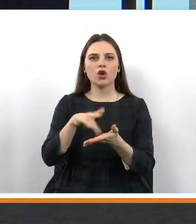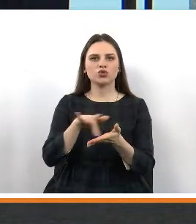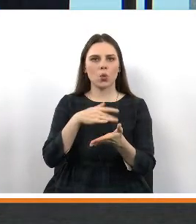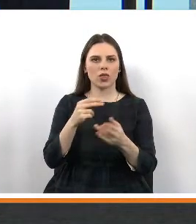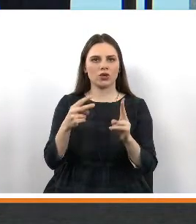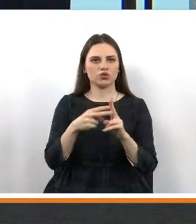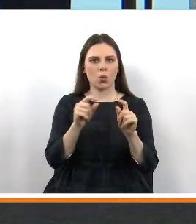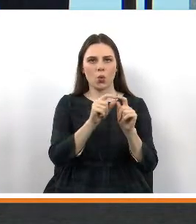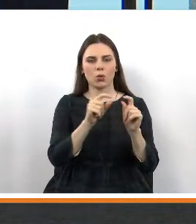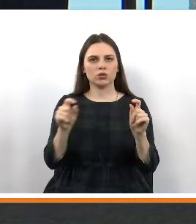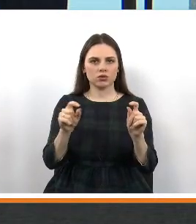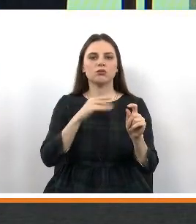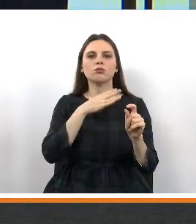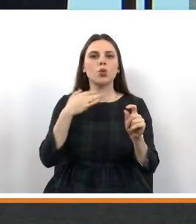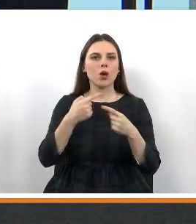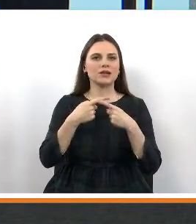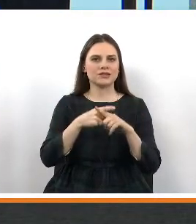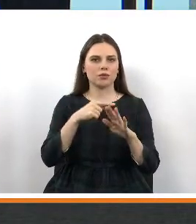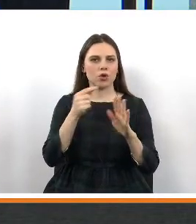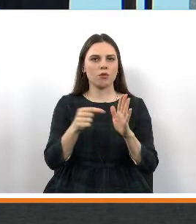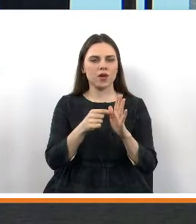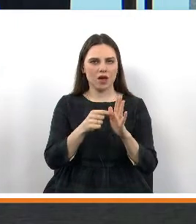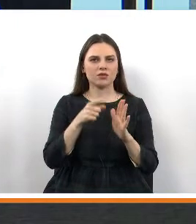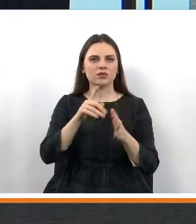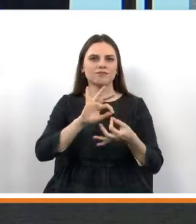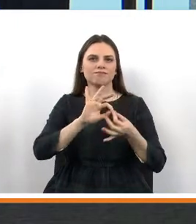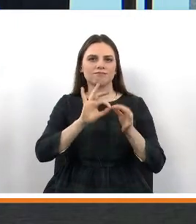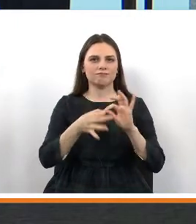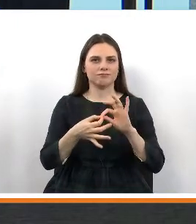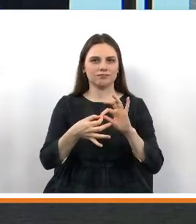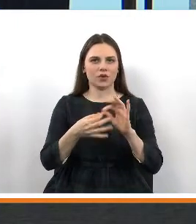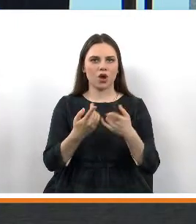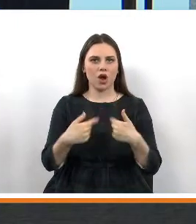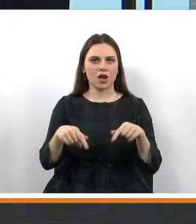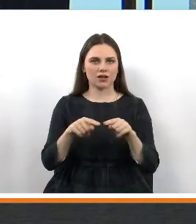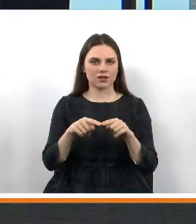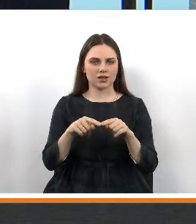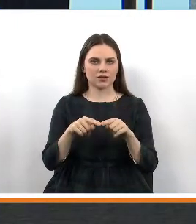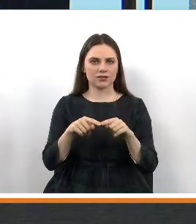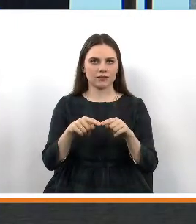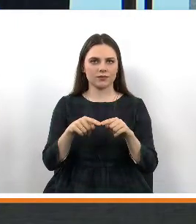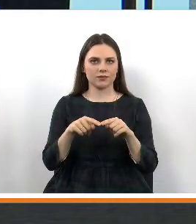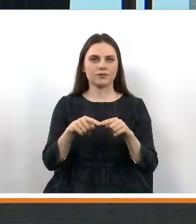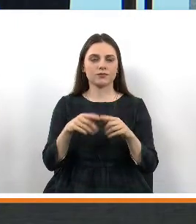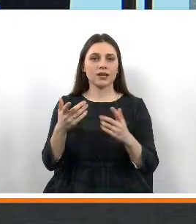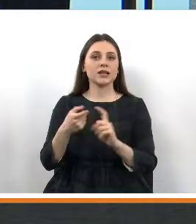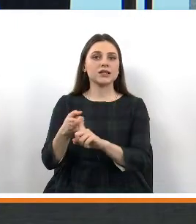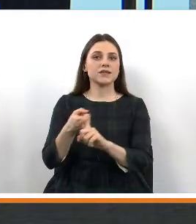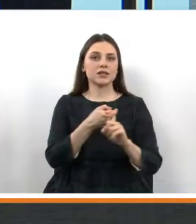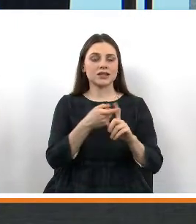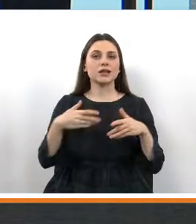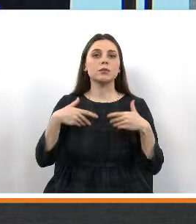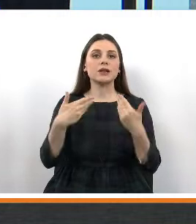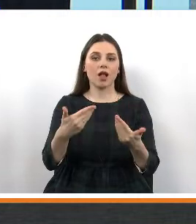много технических моментов, которые усложняют административную организационную жизнь организации. И в этой связи мы предлагаем вот эту